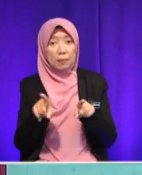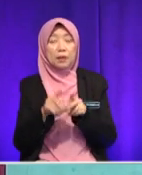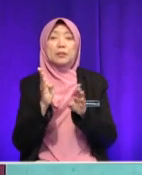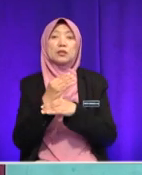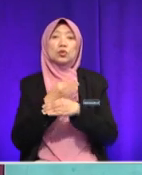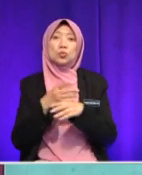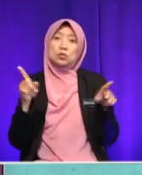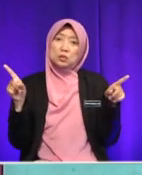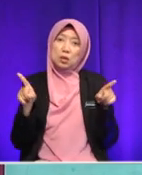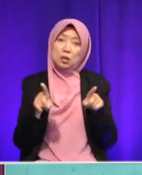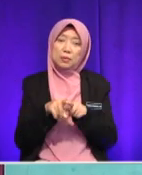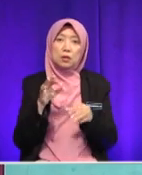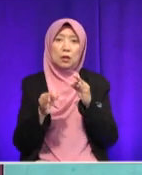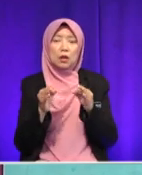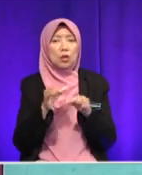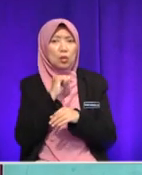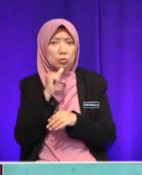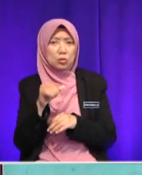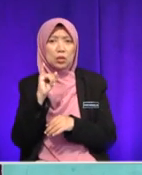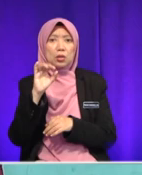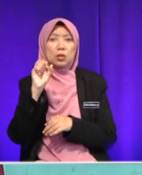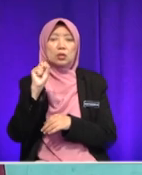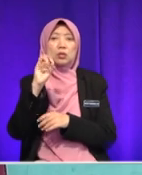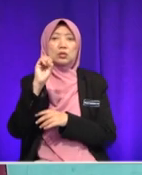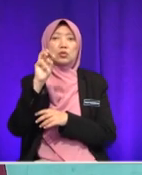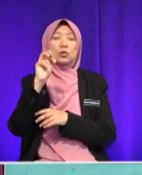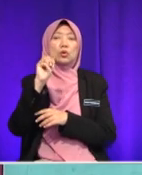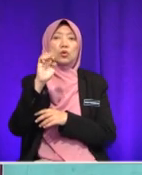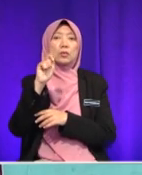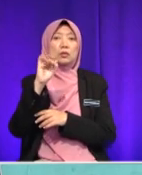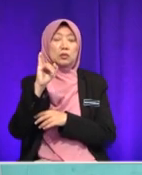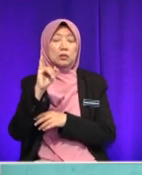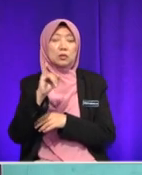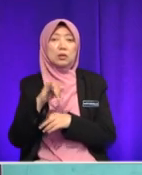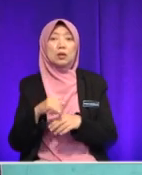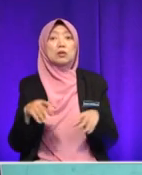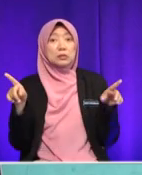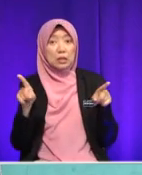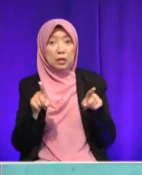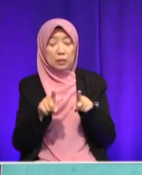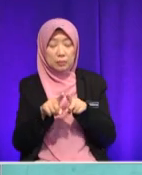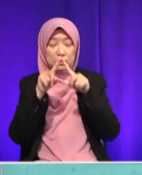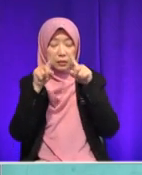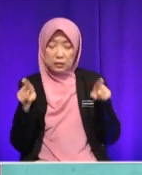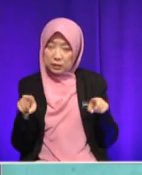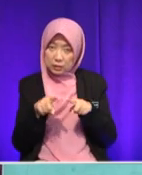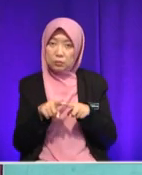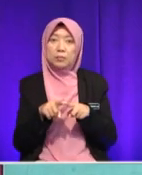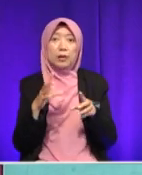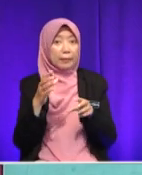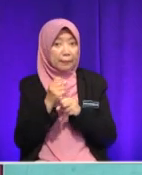sama. Baik. Kalau bukan isometri, bentuk masih sama. Kalau segitiga memang segitigalah kita dapat. Okey.